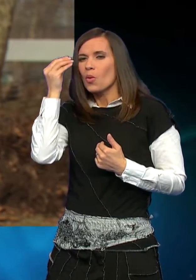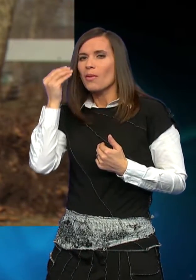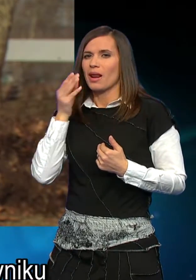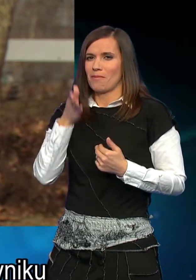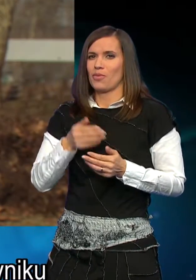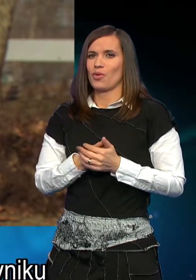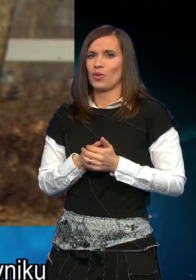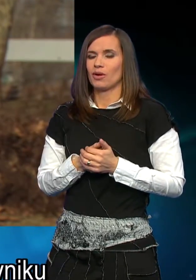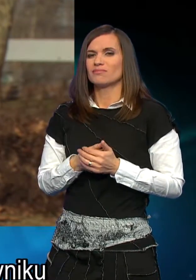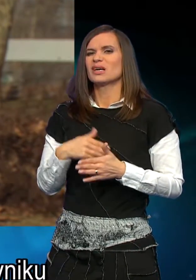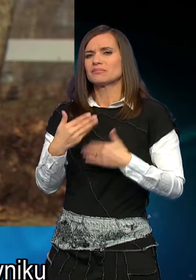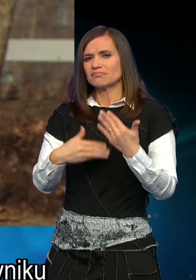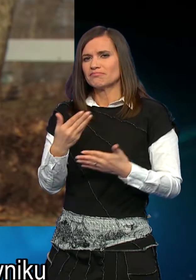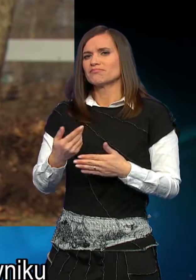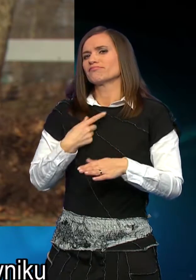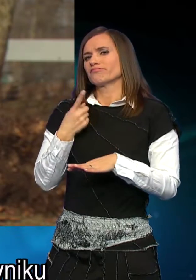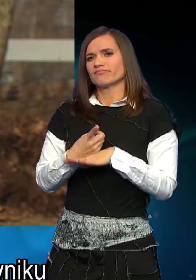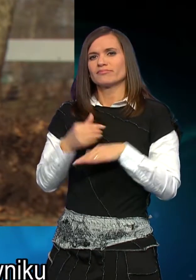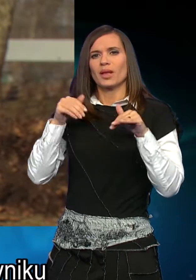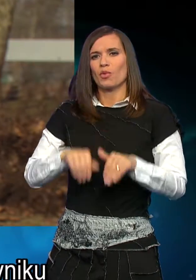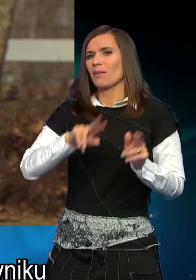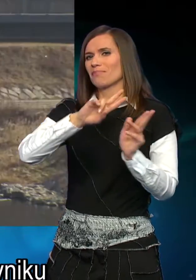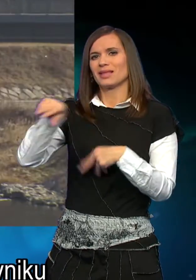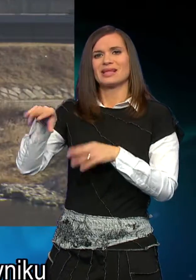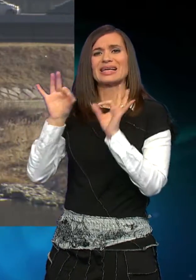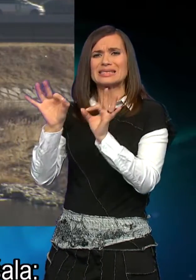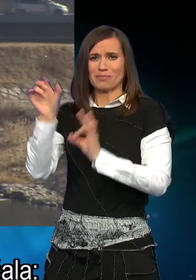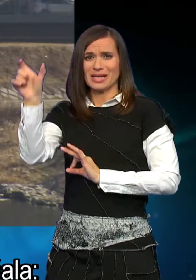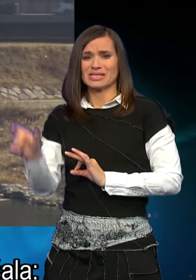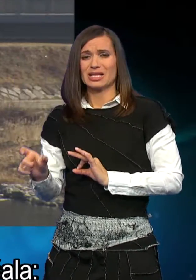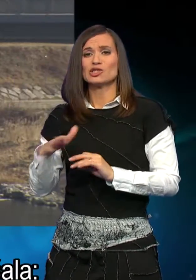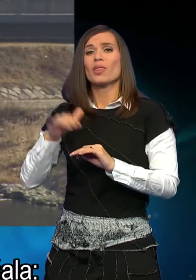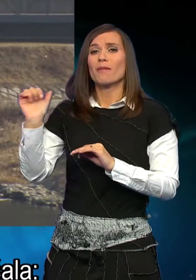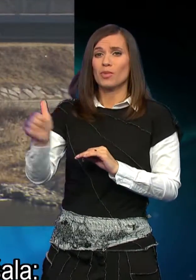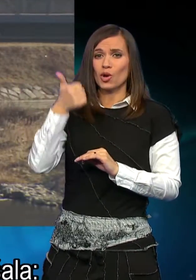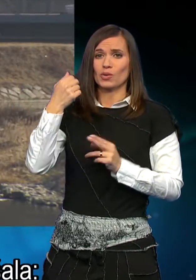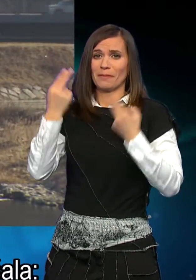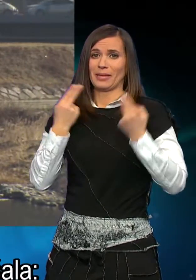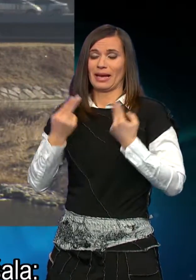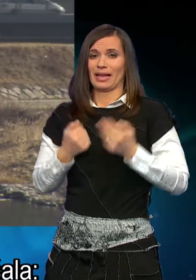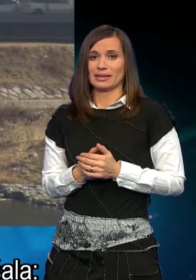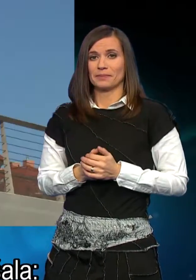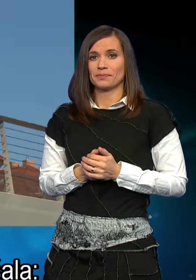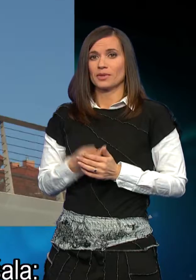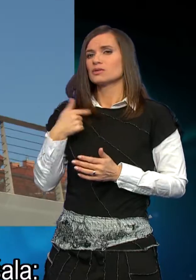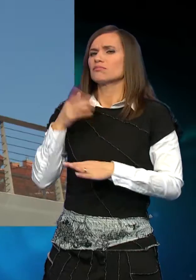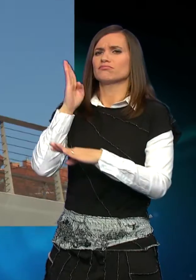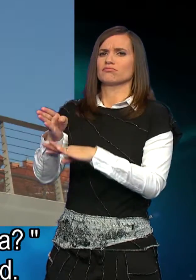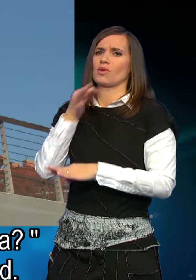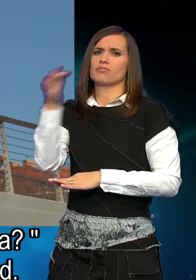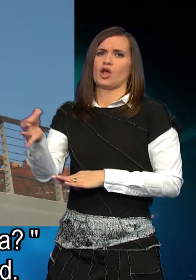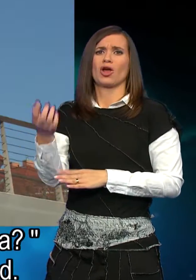Potem pa le sem se odpravila nazaj zdravniku na ponovni pregled. Tu sem jaz naravnost vprašala, kaj pa